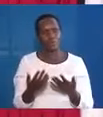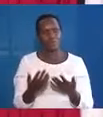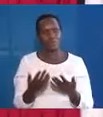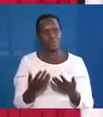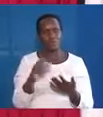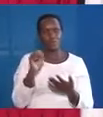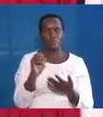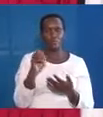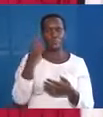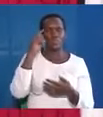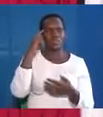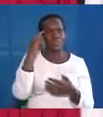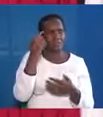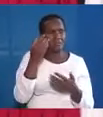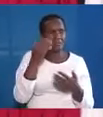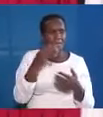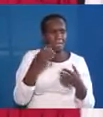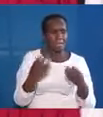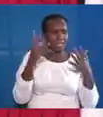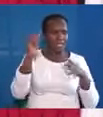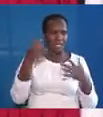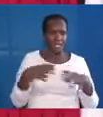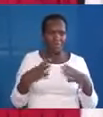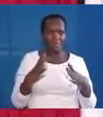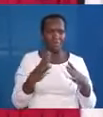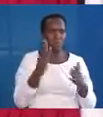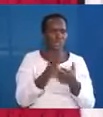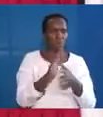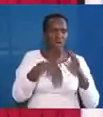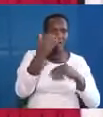ya kutoka kwa huo uchaguzi wa Kenya wakiwa pamoja,